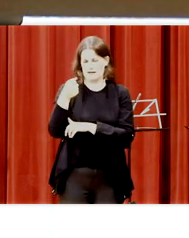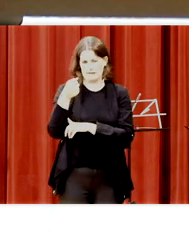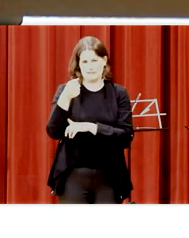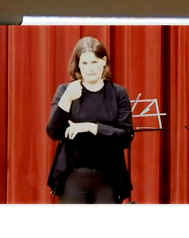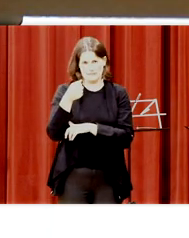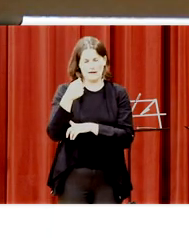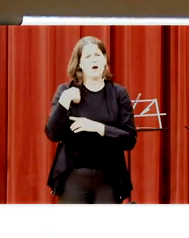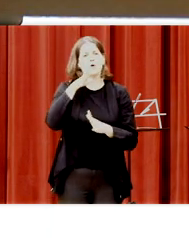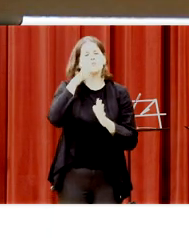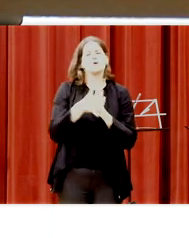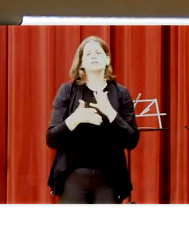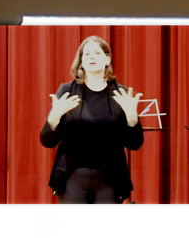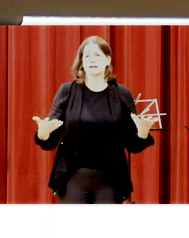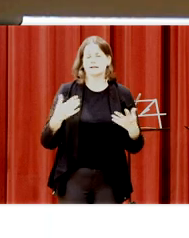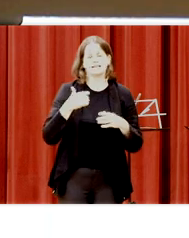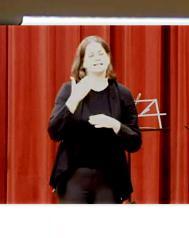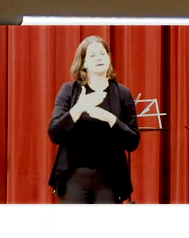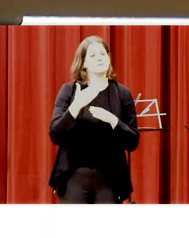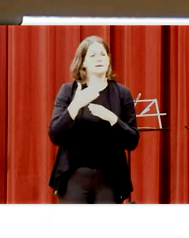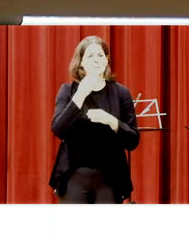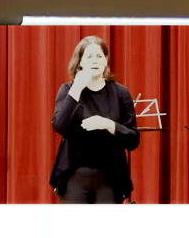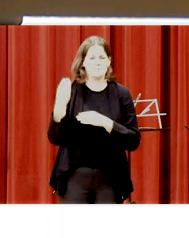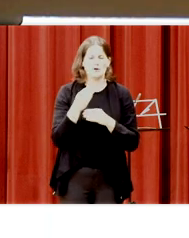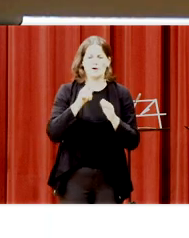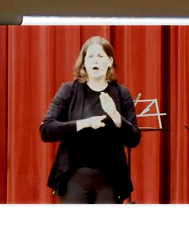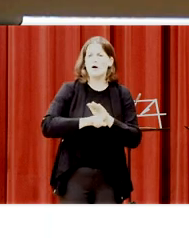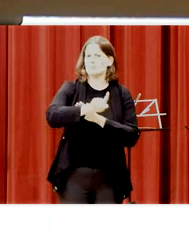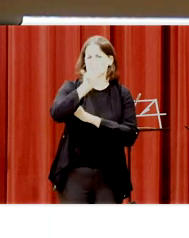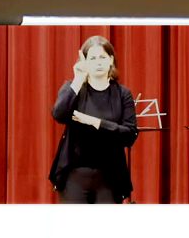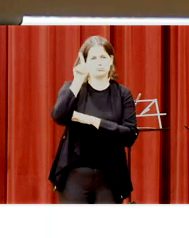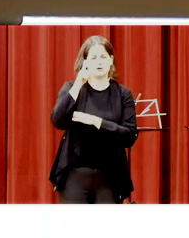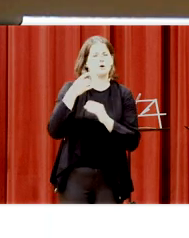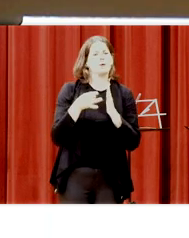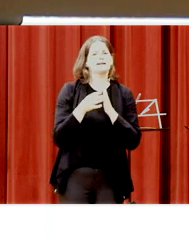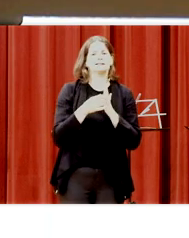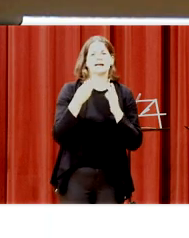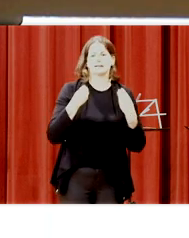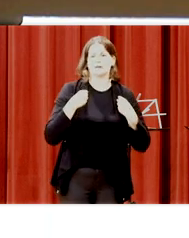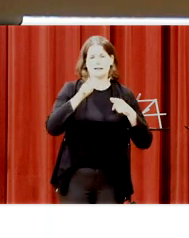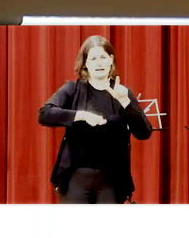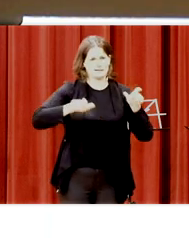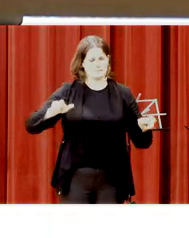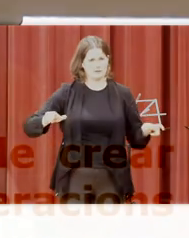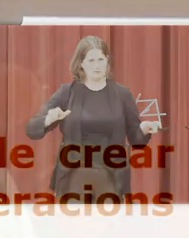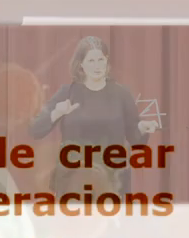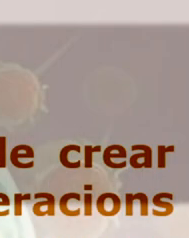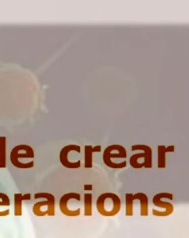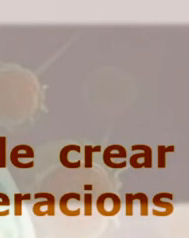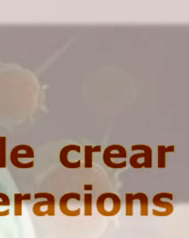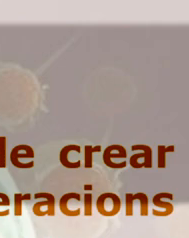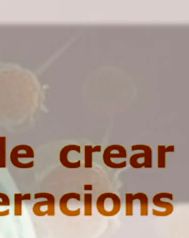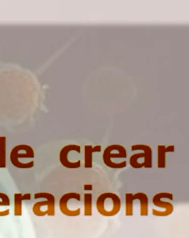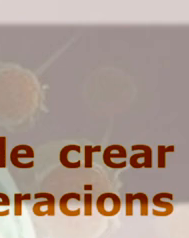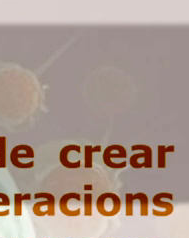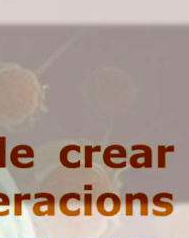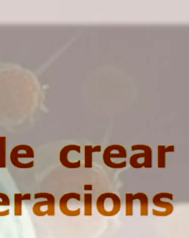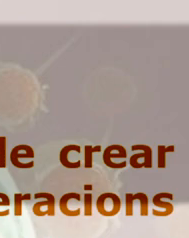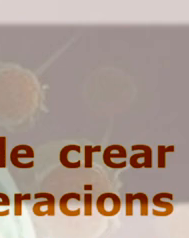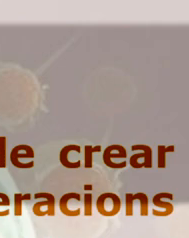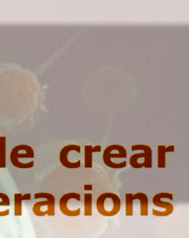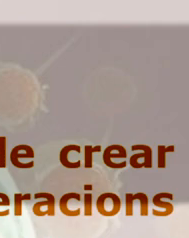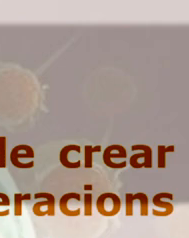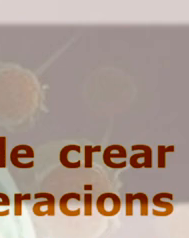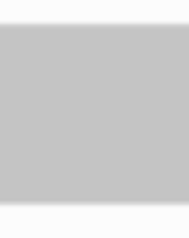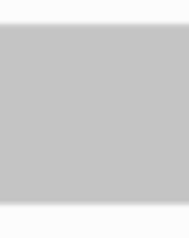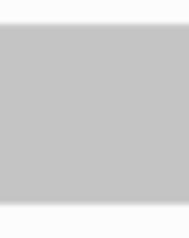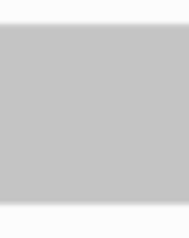oblidem. Aquest ha de ser el principal motor. Vaig a fer una evolució molt ràpida sobre... perquè pensem